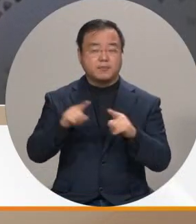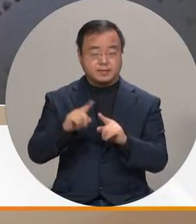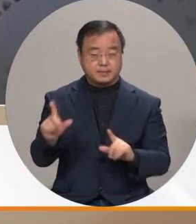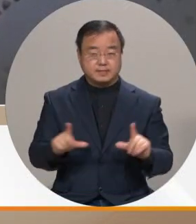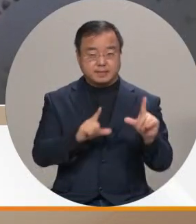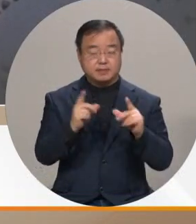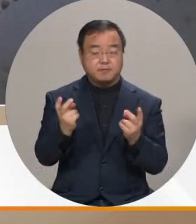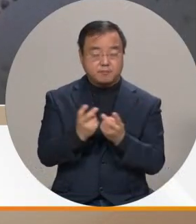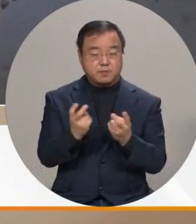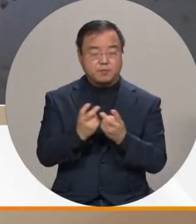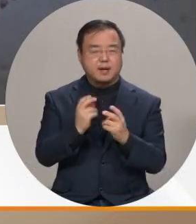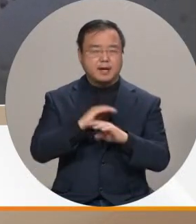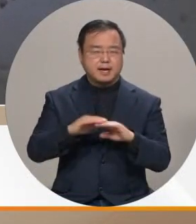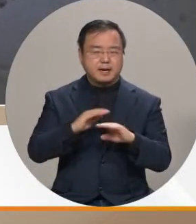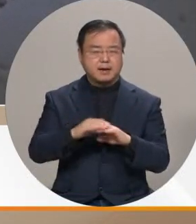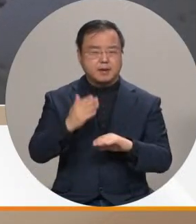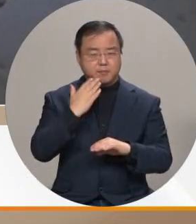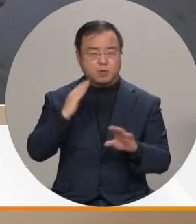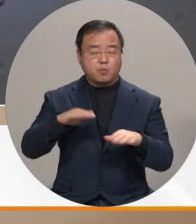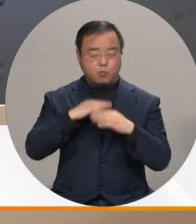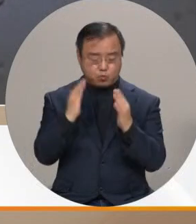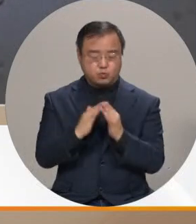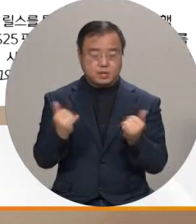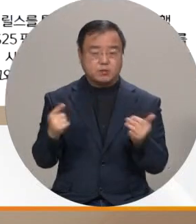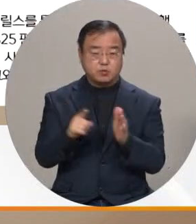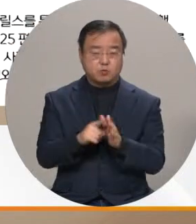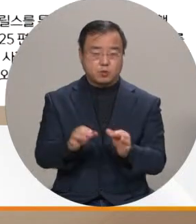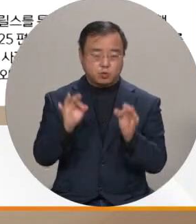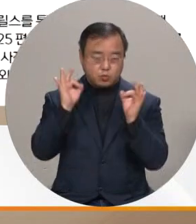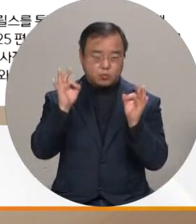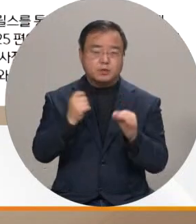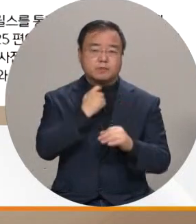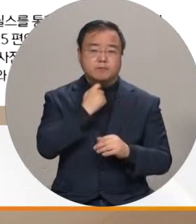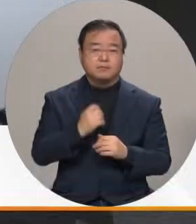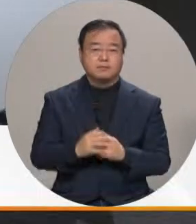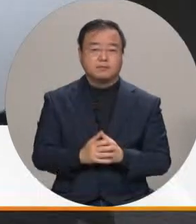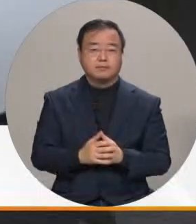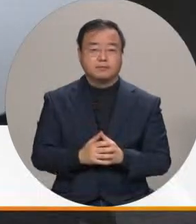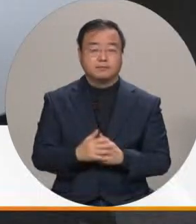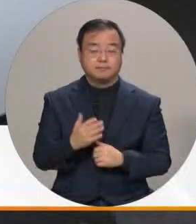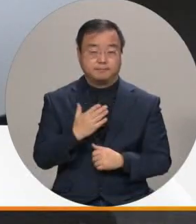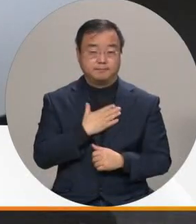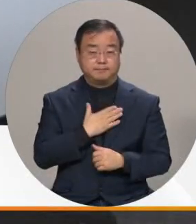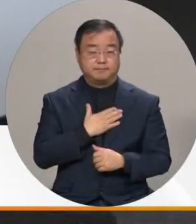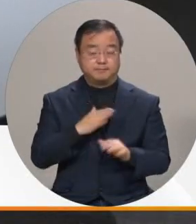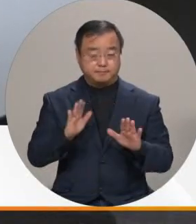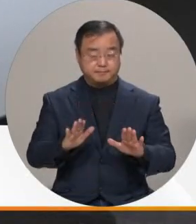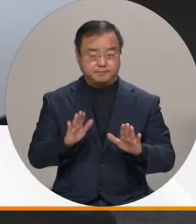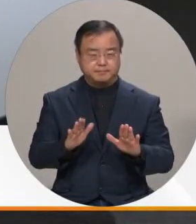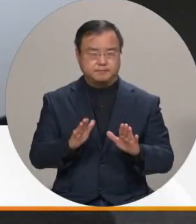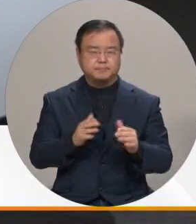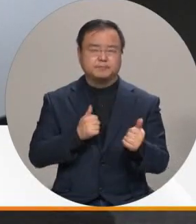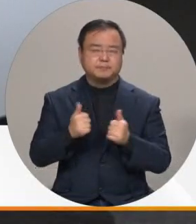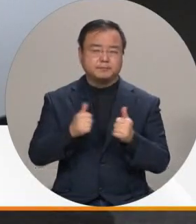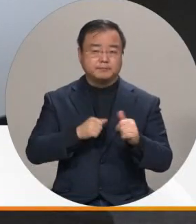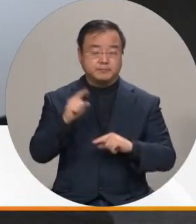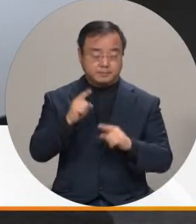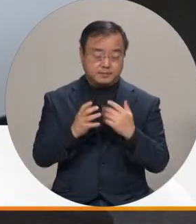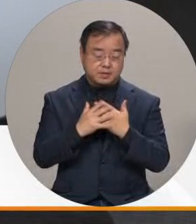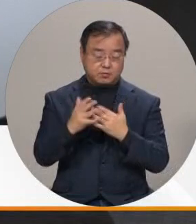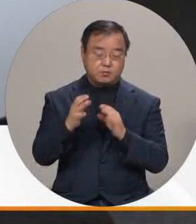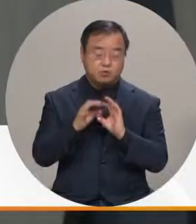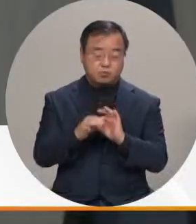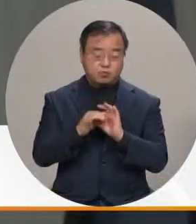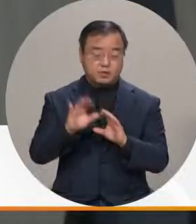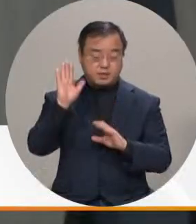해결책을 찾아보고 모두를 위해 노력하는 사람이 되고 싶습니다네네 저도 이번 경진 대회를 계기로 앞으로 사회적